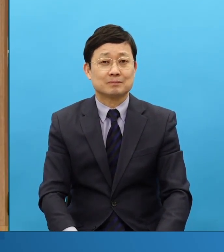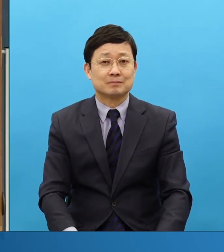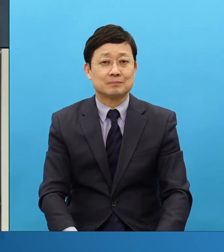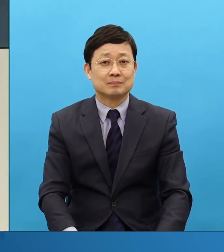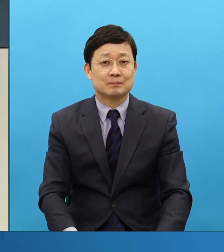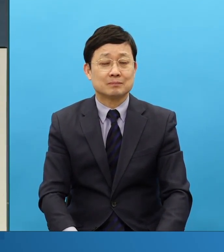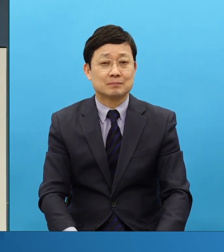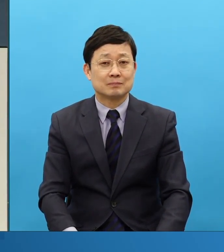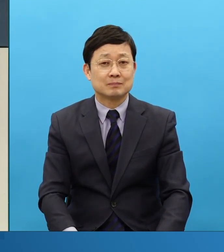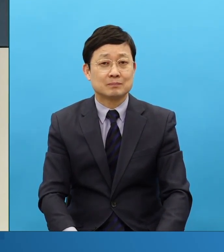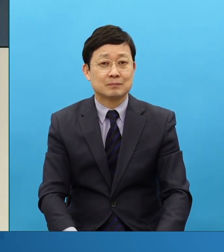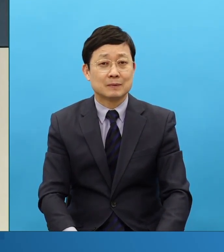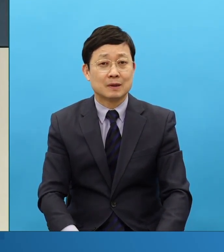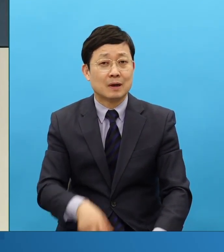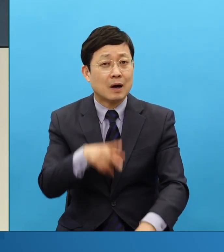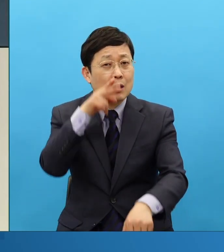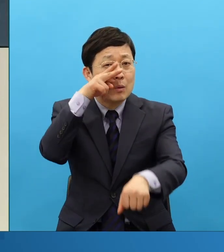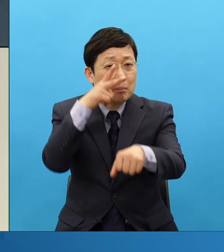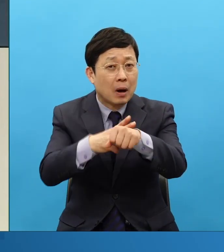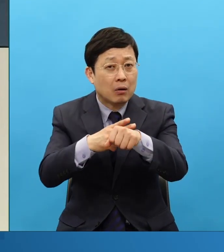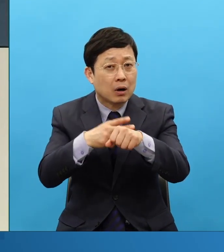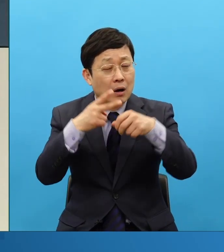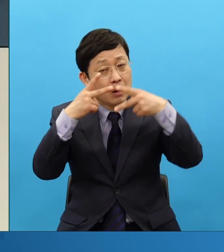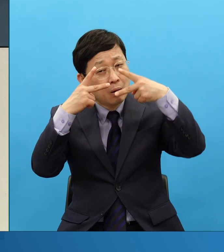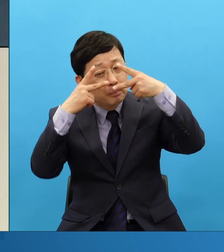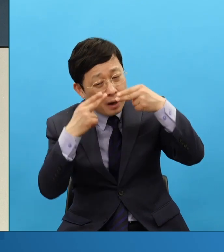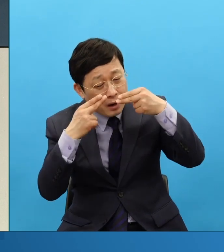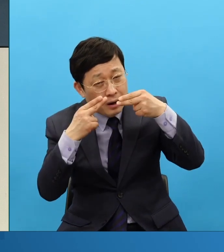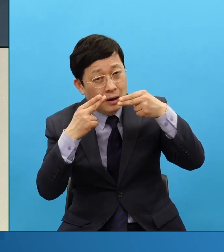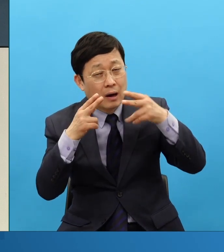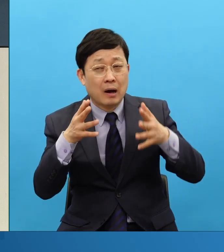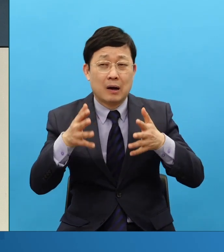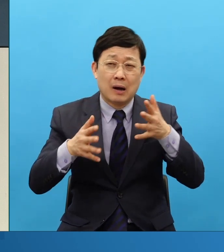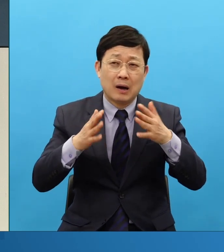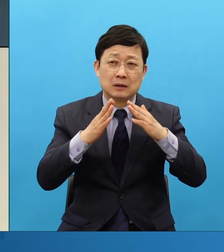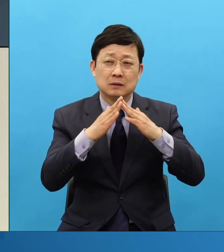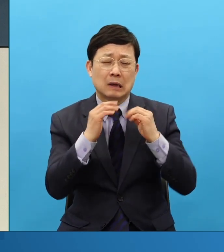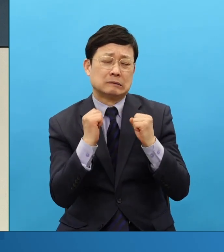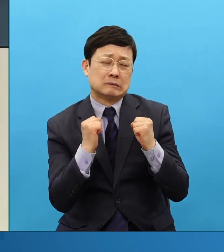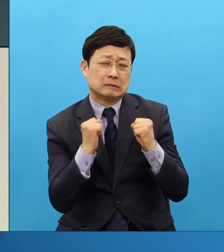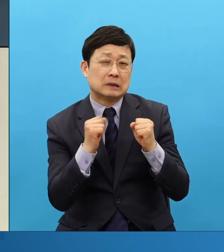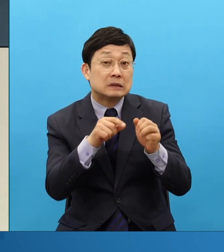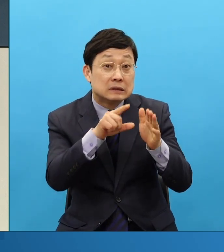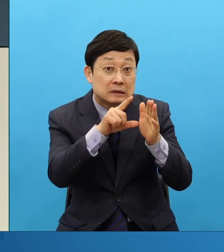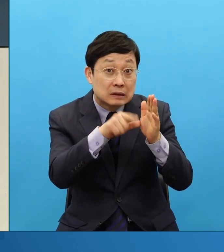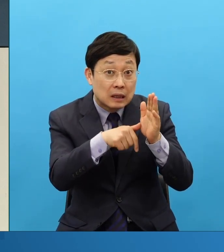거기에서 놀라운 일이 벌어집니다. And then something tremendous happened.